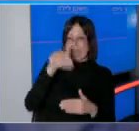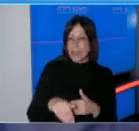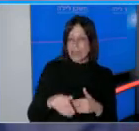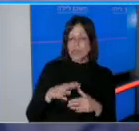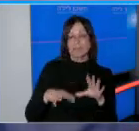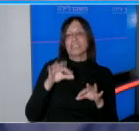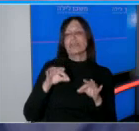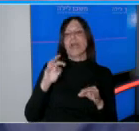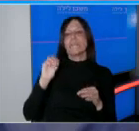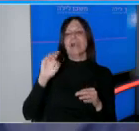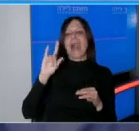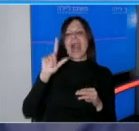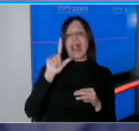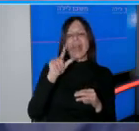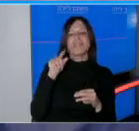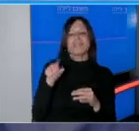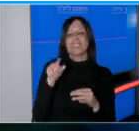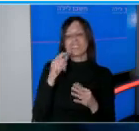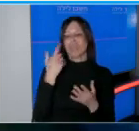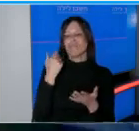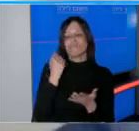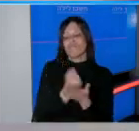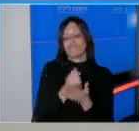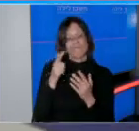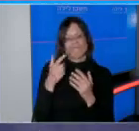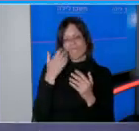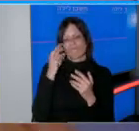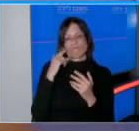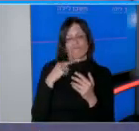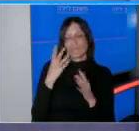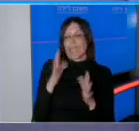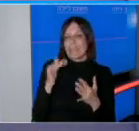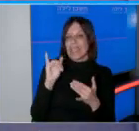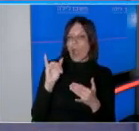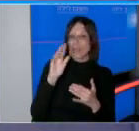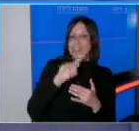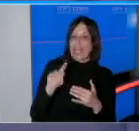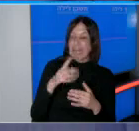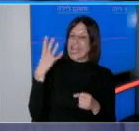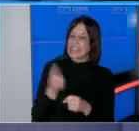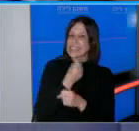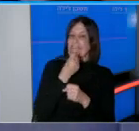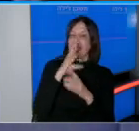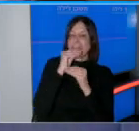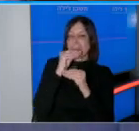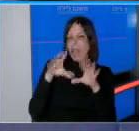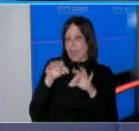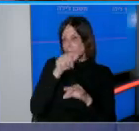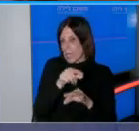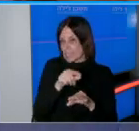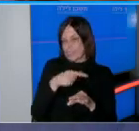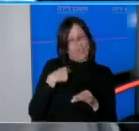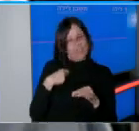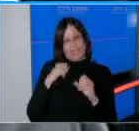מחל. והדבר הזה, זו תעודת העניות. אם ירון זליחה יצליח לדבר אל האלקטורט הזה, אני איתו